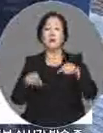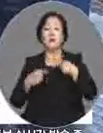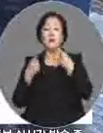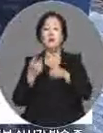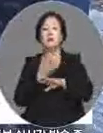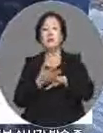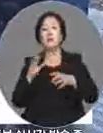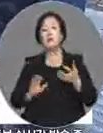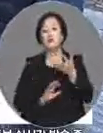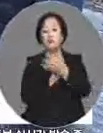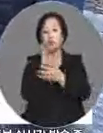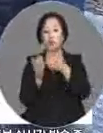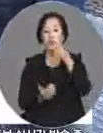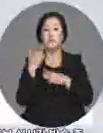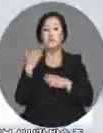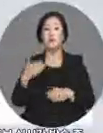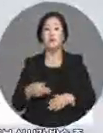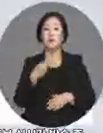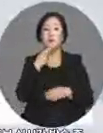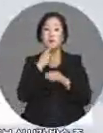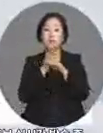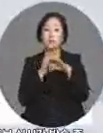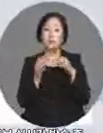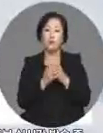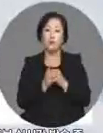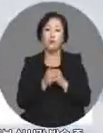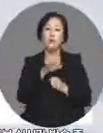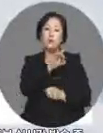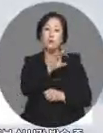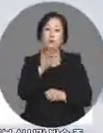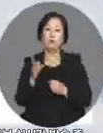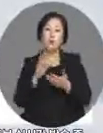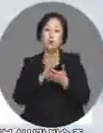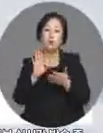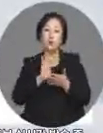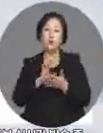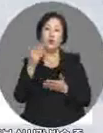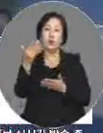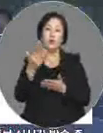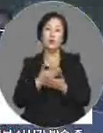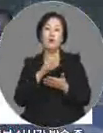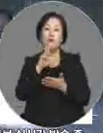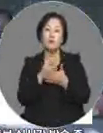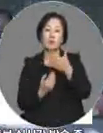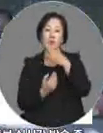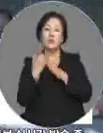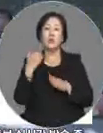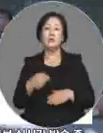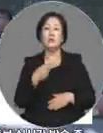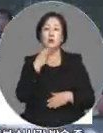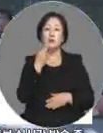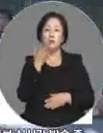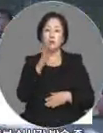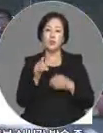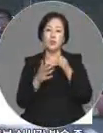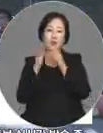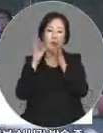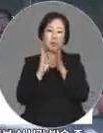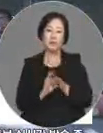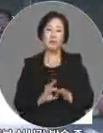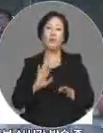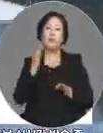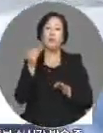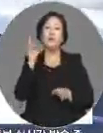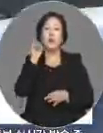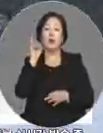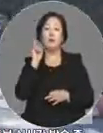별다른 충돌은 빚어지지 않았습니다. 지역 내 이렇다 할 물류 차질도 아직까진 없는 것으로 파악됐지만 파업이